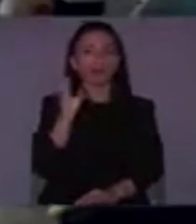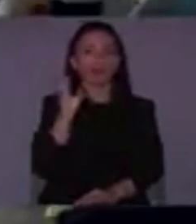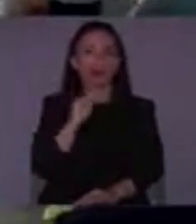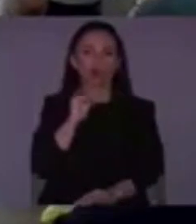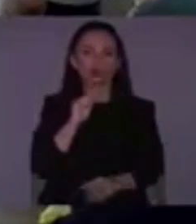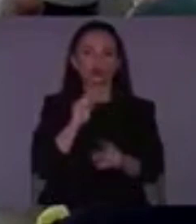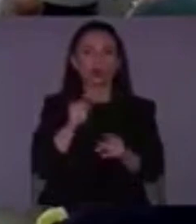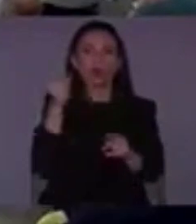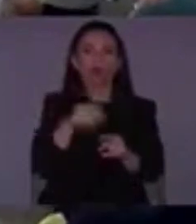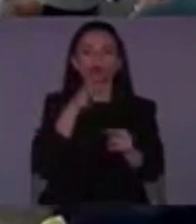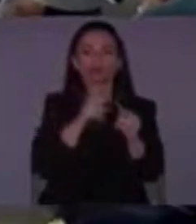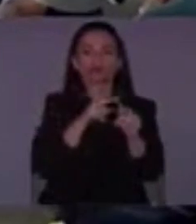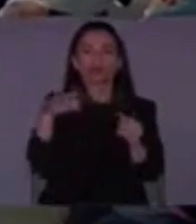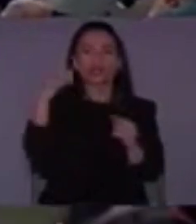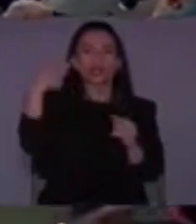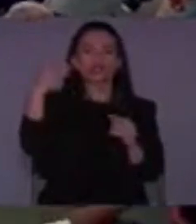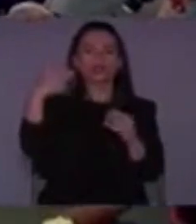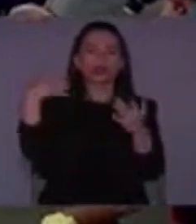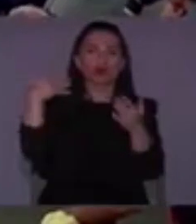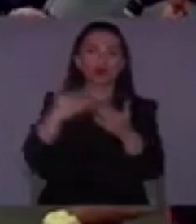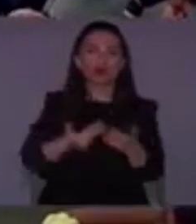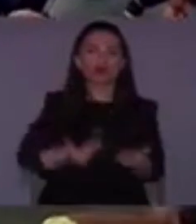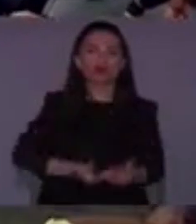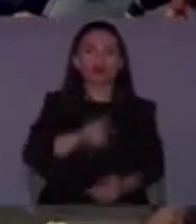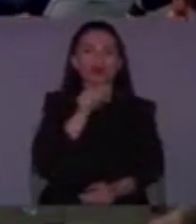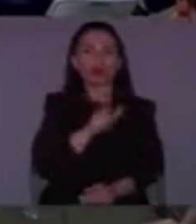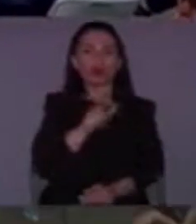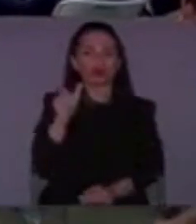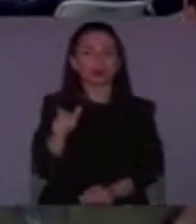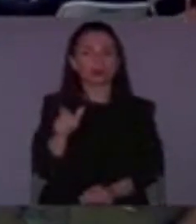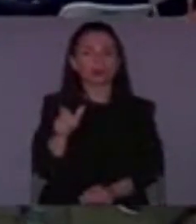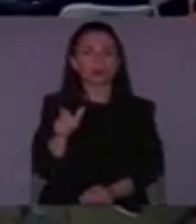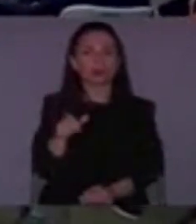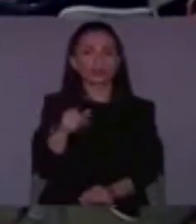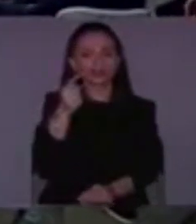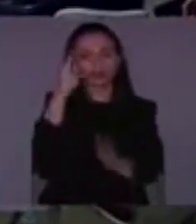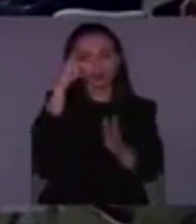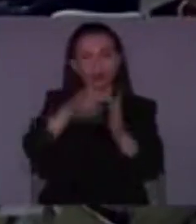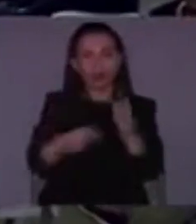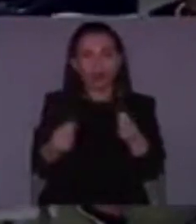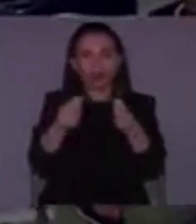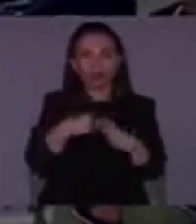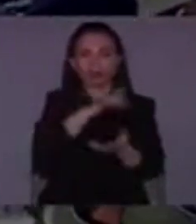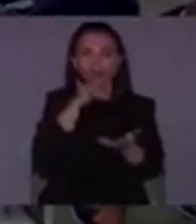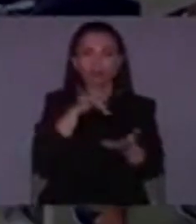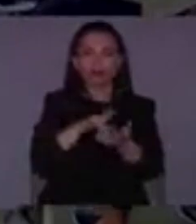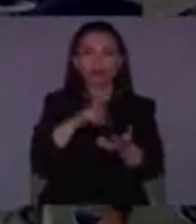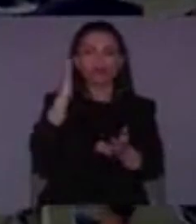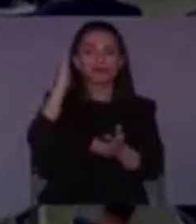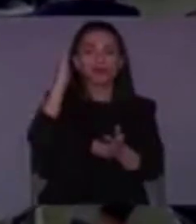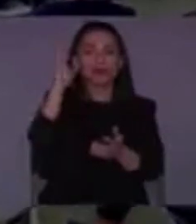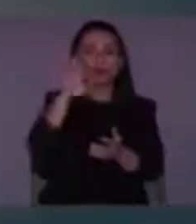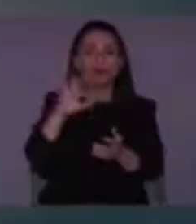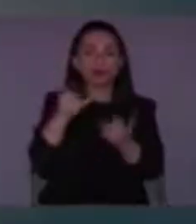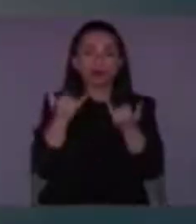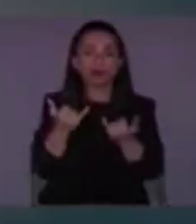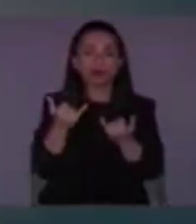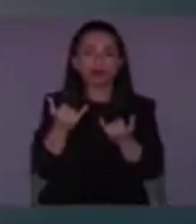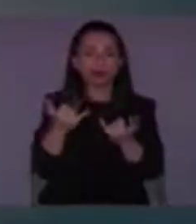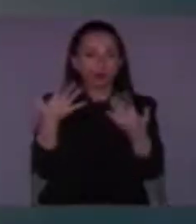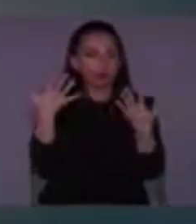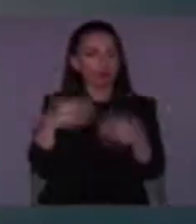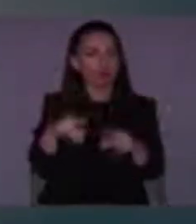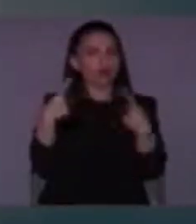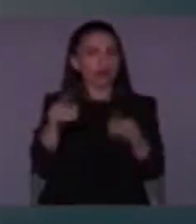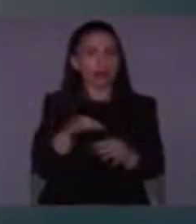ამ ათასწლოვანი ისტორიის მქონე ქალაქში მცხოვრები ადამიანები შენ განდობენ თბილისის აწმყოსა და მომავალს, ეს უკვე